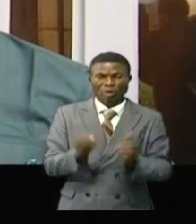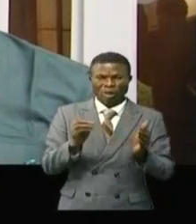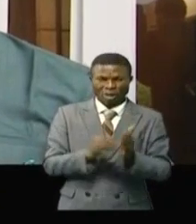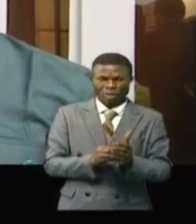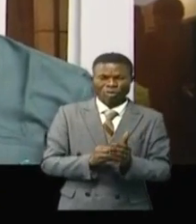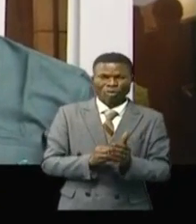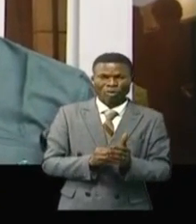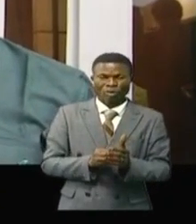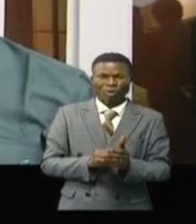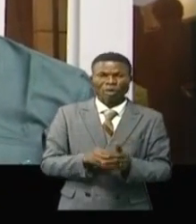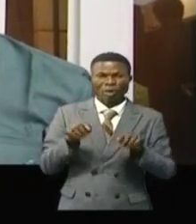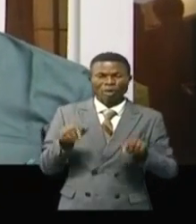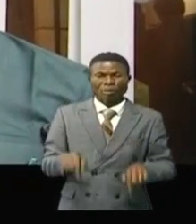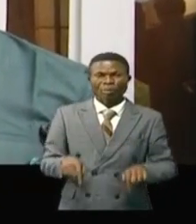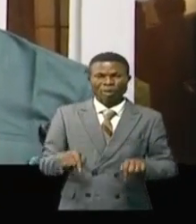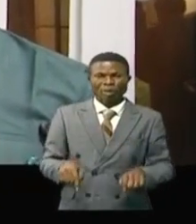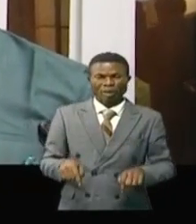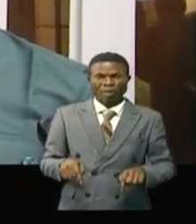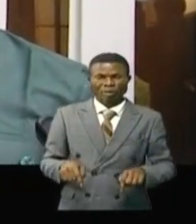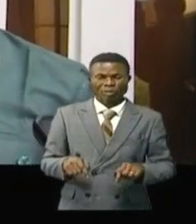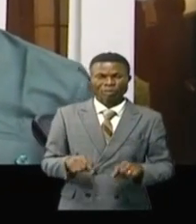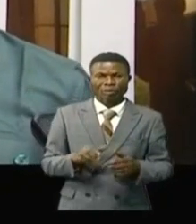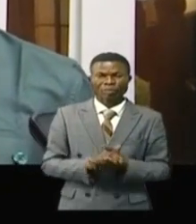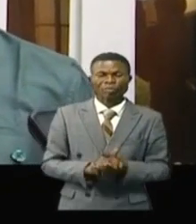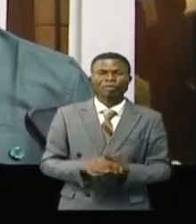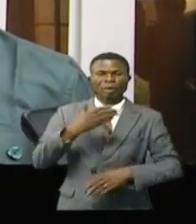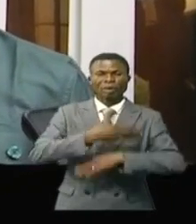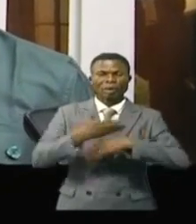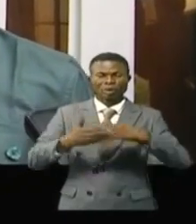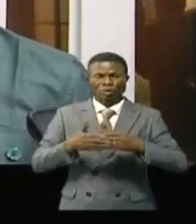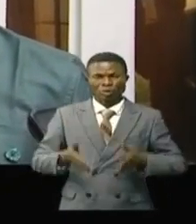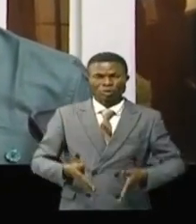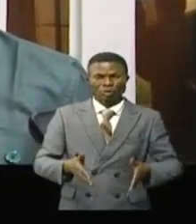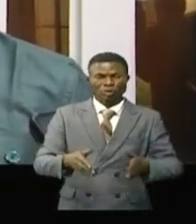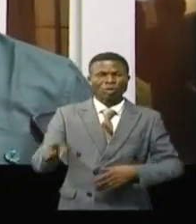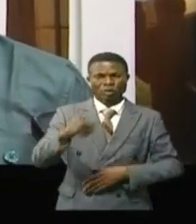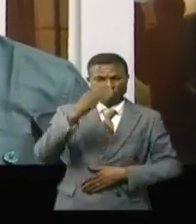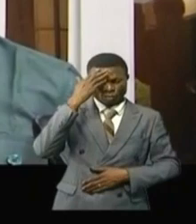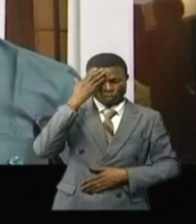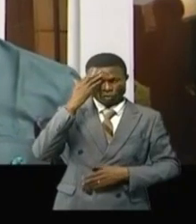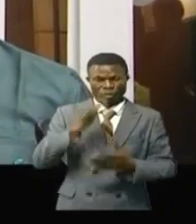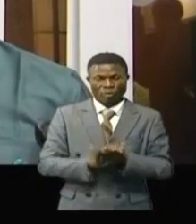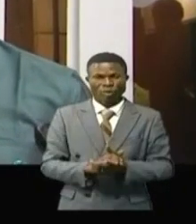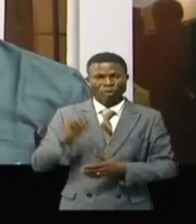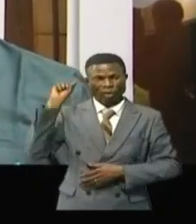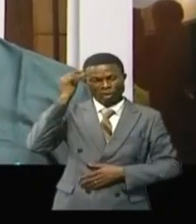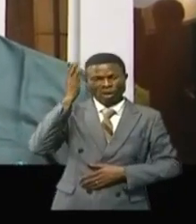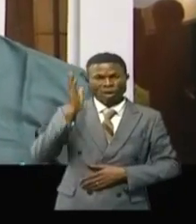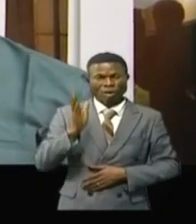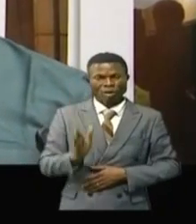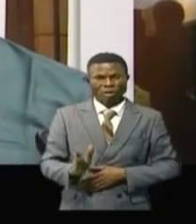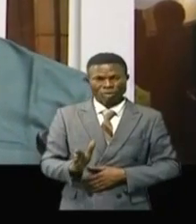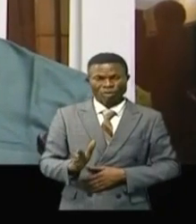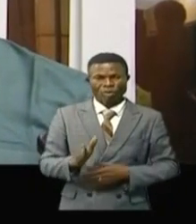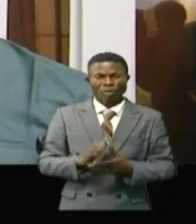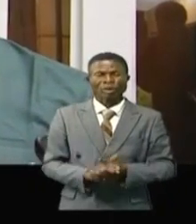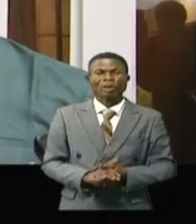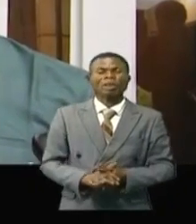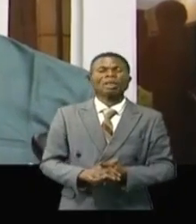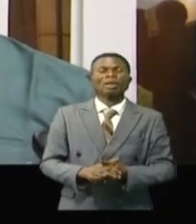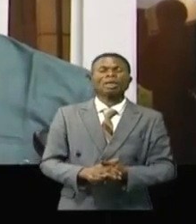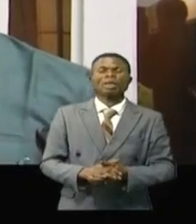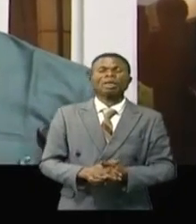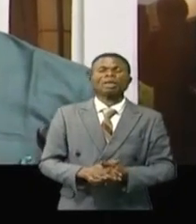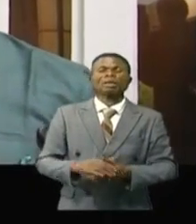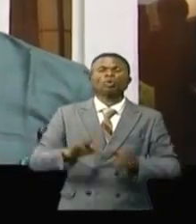situation actuelle d'électricité et des infrastructures. Et comme vous le savez bien, le gouverneur représente le chef de l'État dans la province. Et